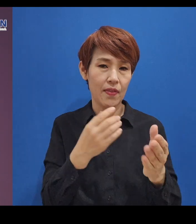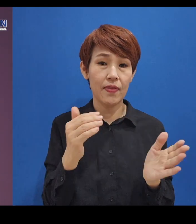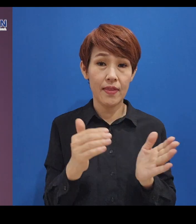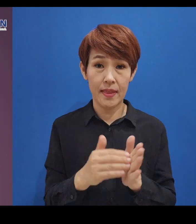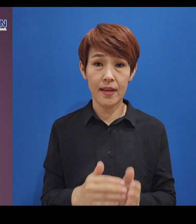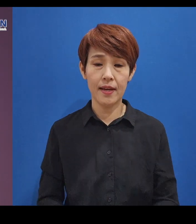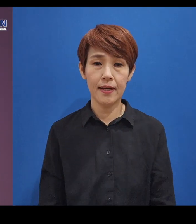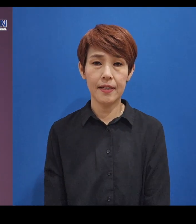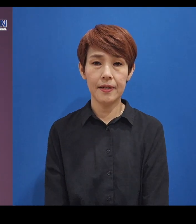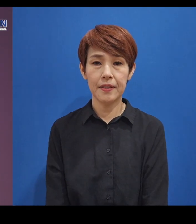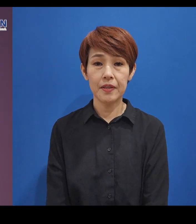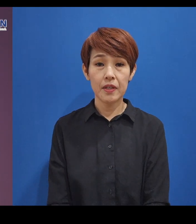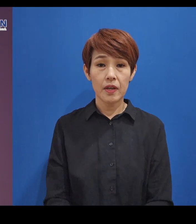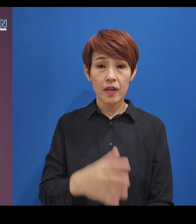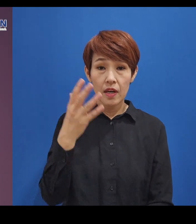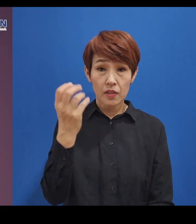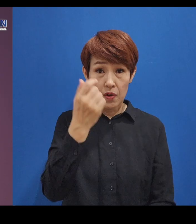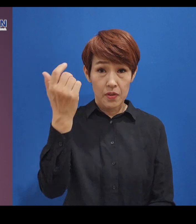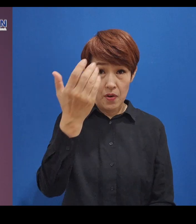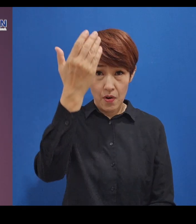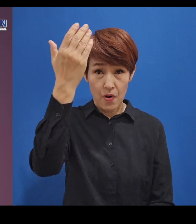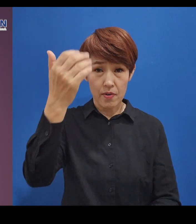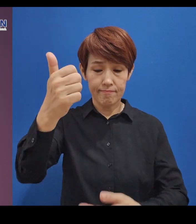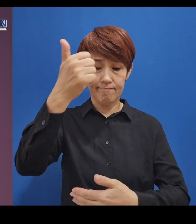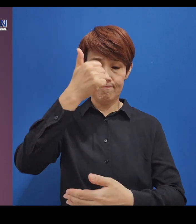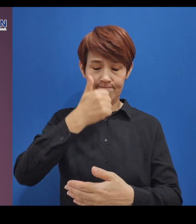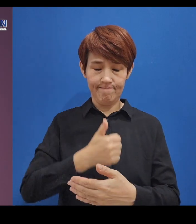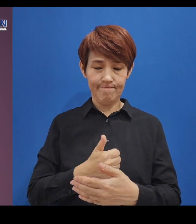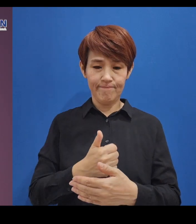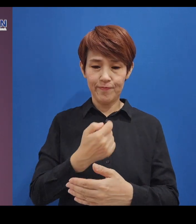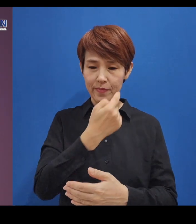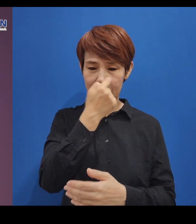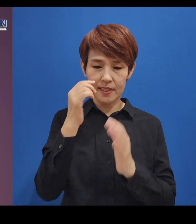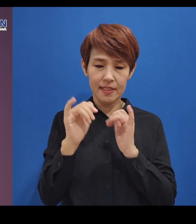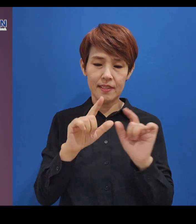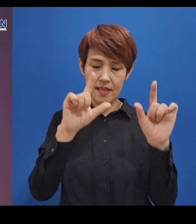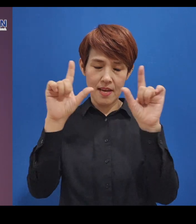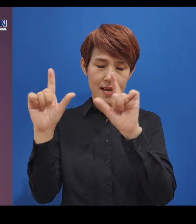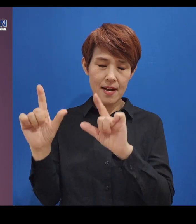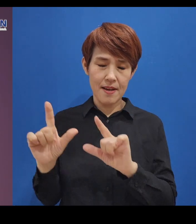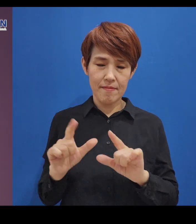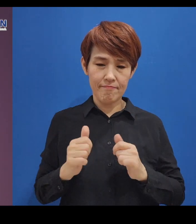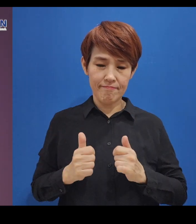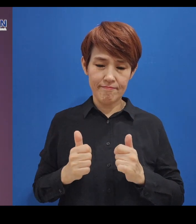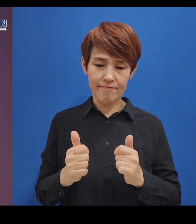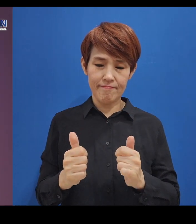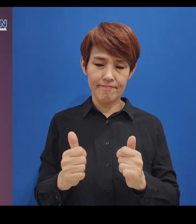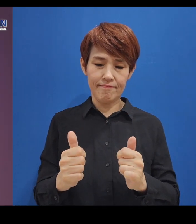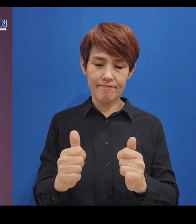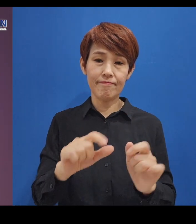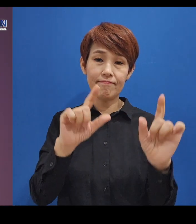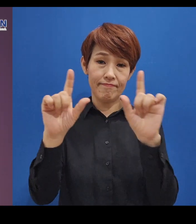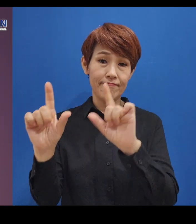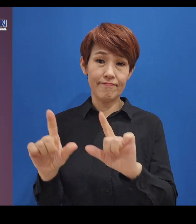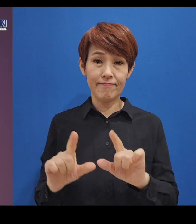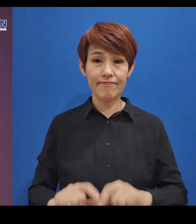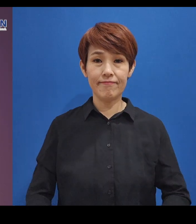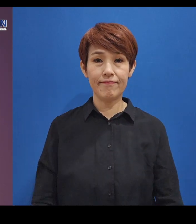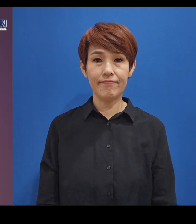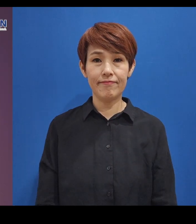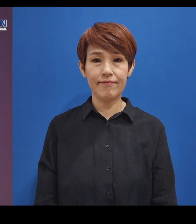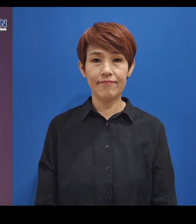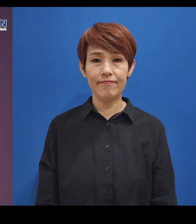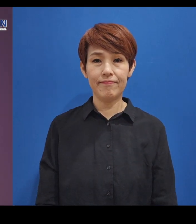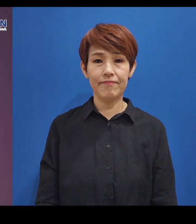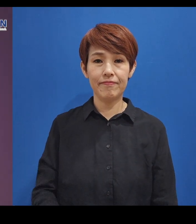성령도 우리 성도들의 가슴 속에서 증인의 삶을 충실하게 살고 계세요. 내